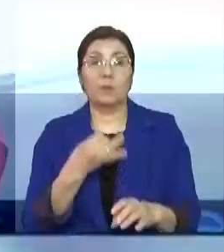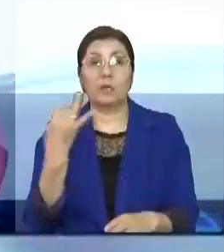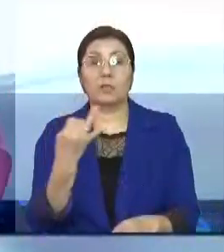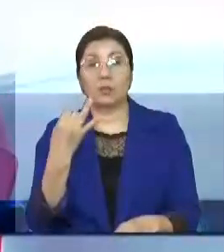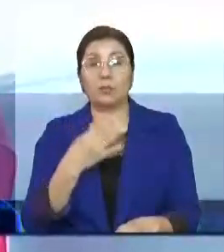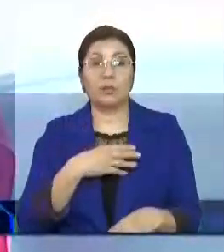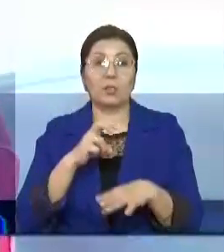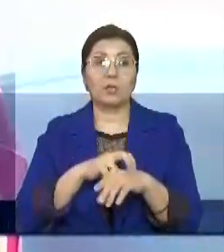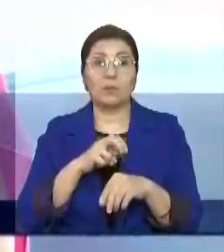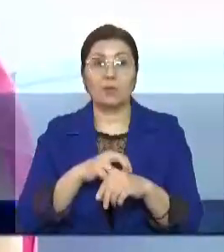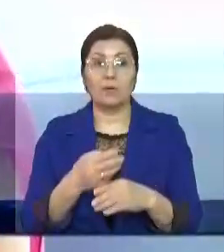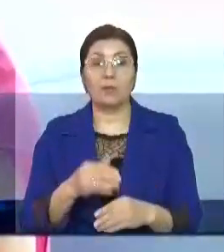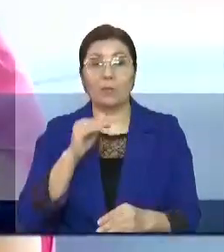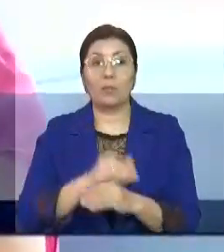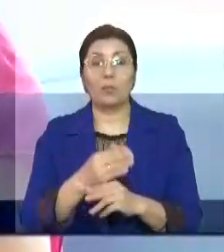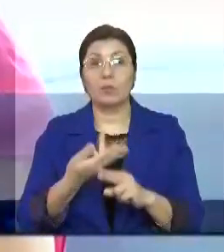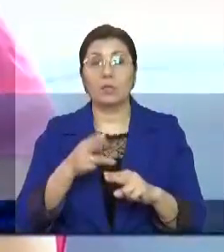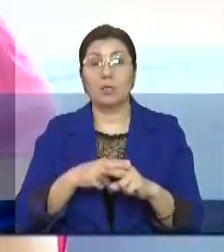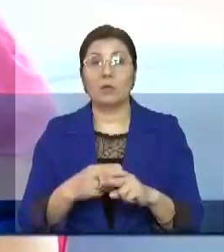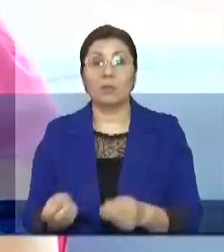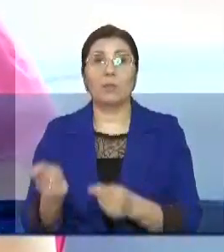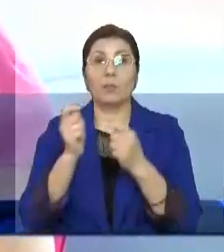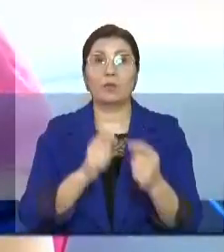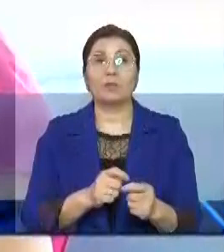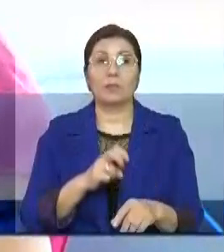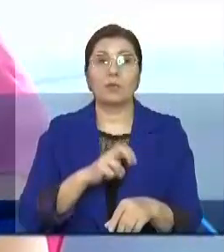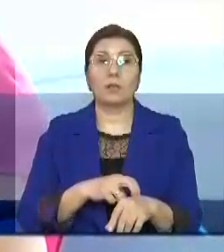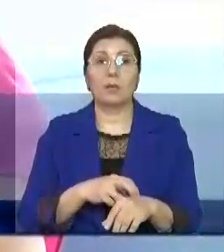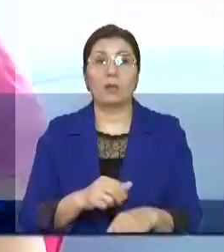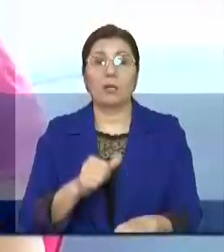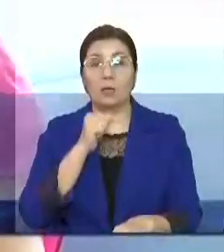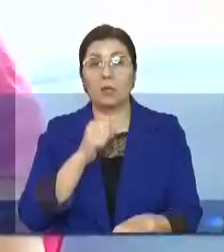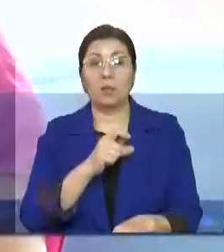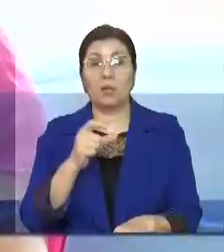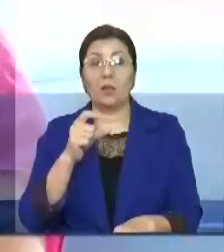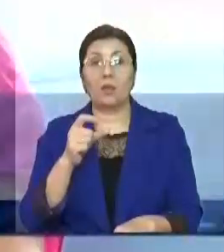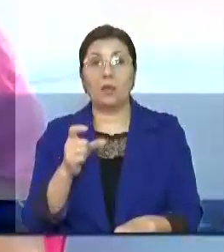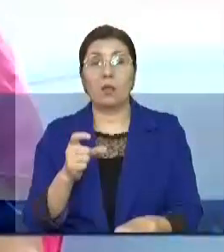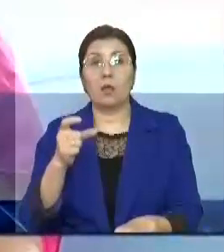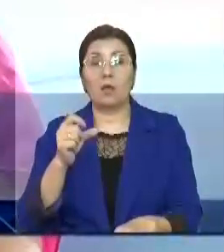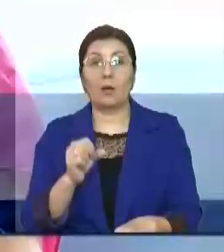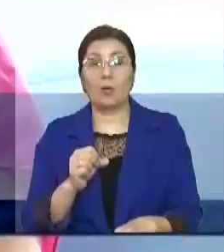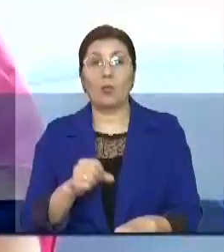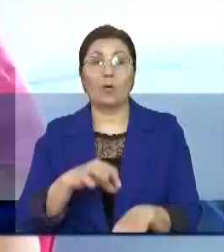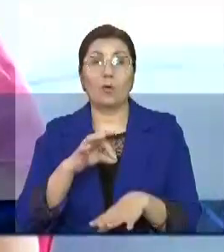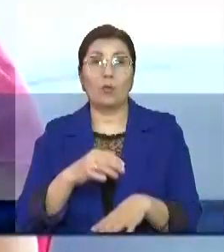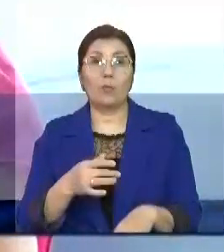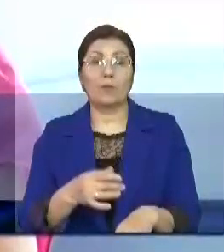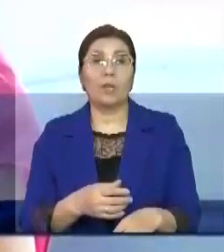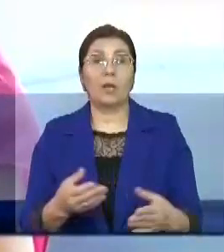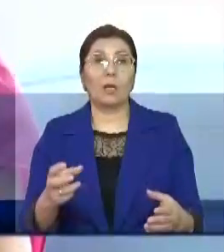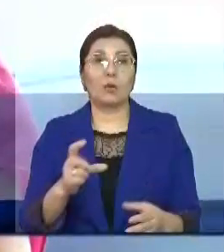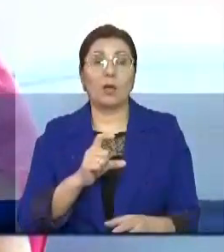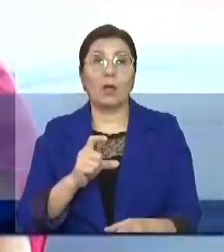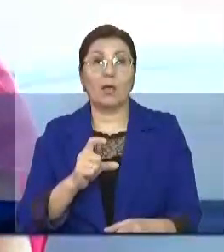лекции привезли. Плюс к этому мы привезли врача-эксперта, эхокардиографиста, который сейчас проводит